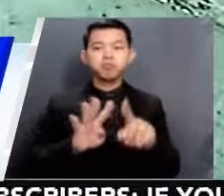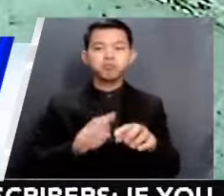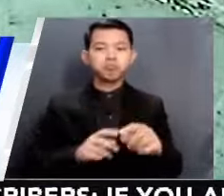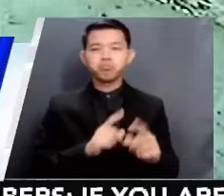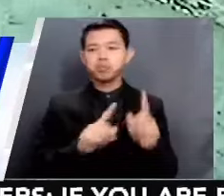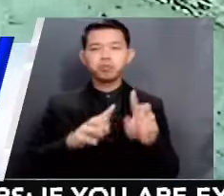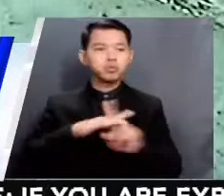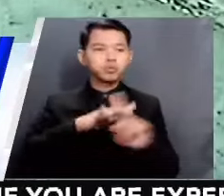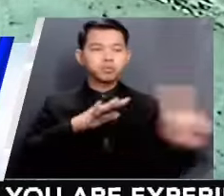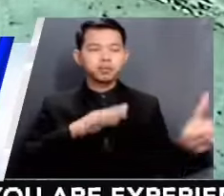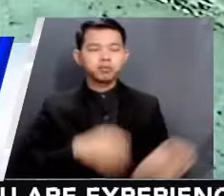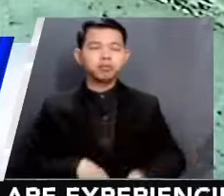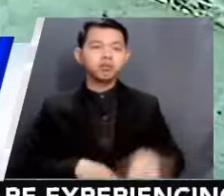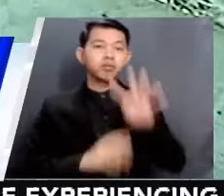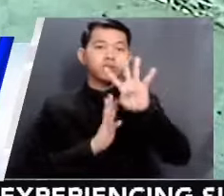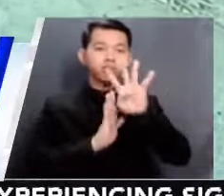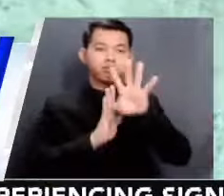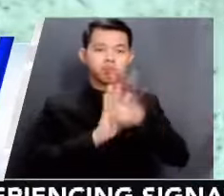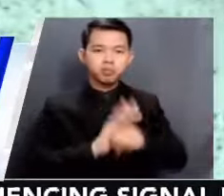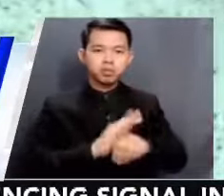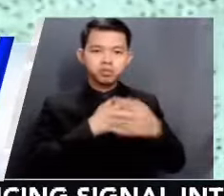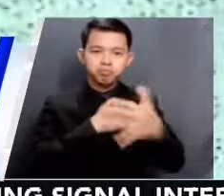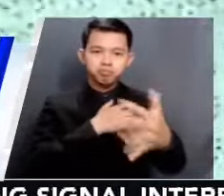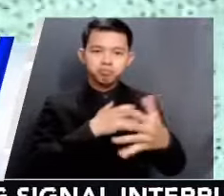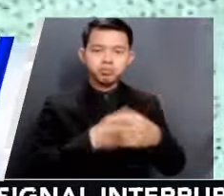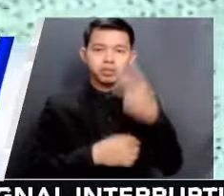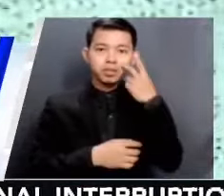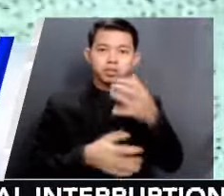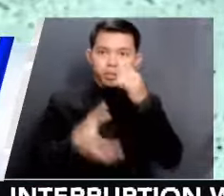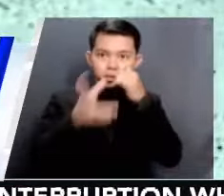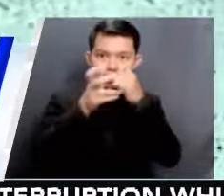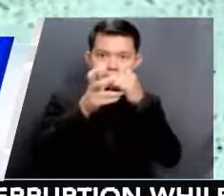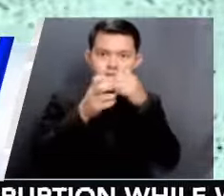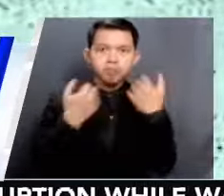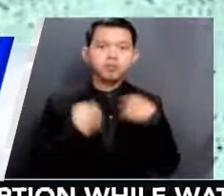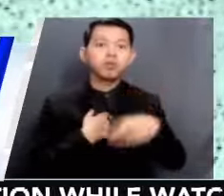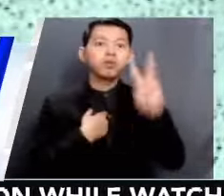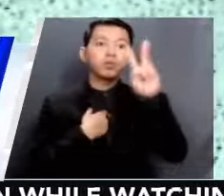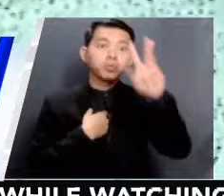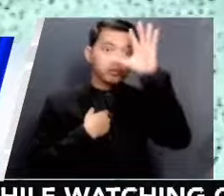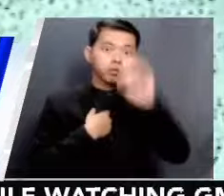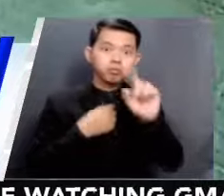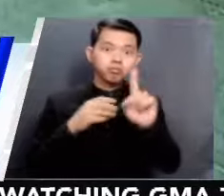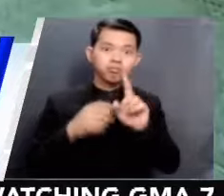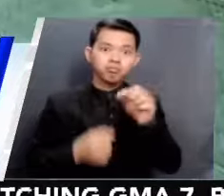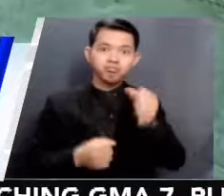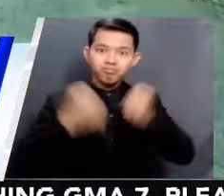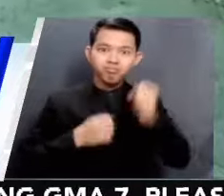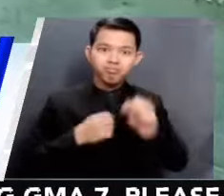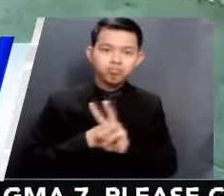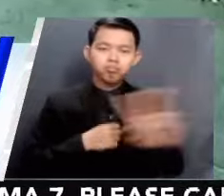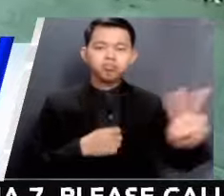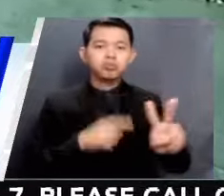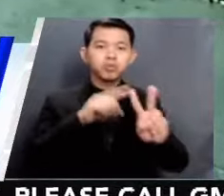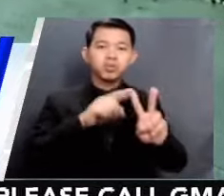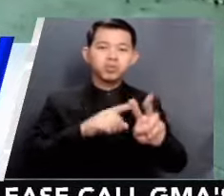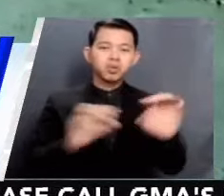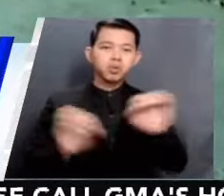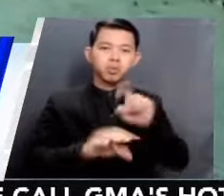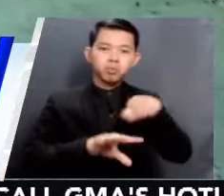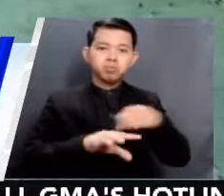minuto, makikita sa CCTV na may dalawa pang lalaki na tumatakbo, ang isa na kayapa. Ang walong lalaki, mga Persons